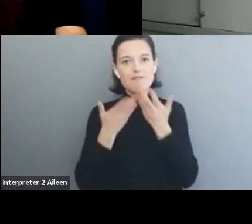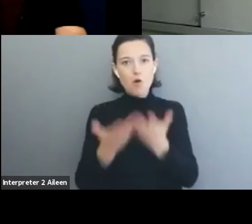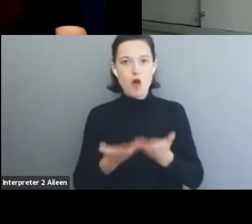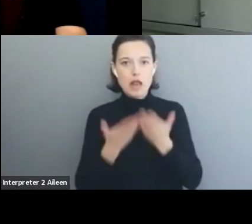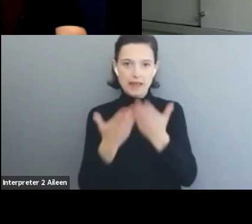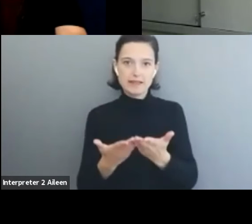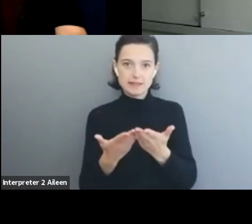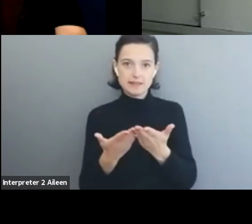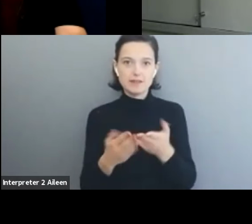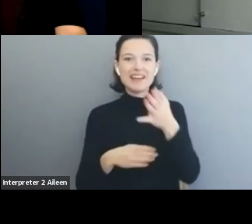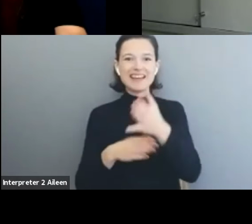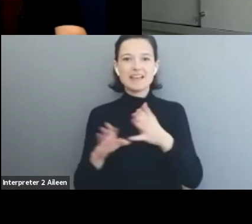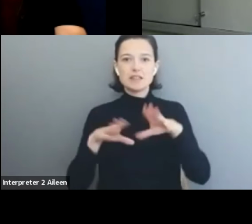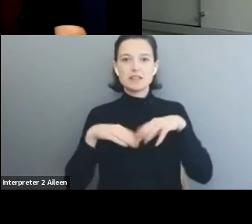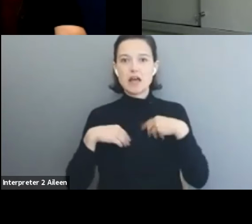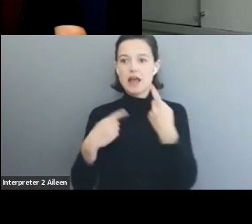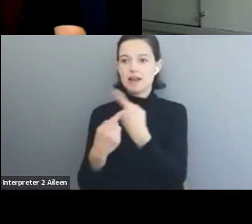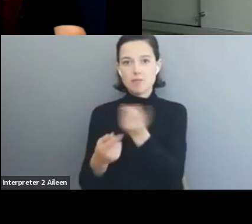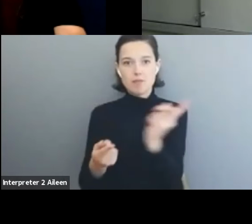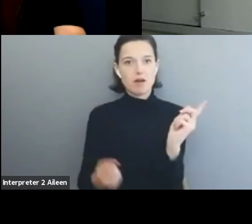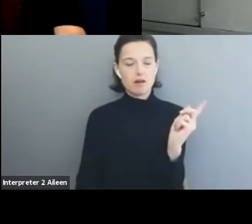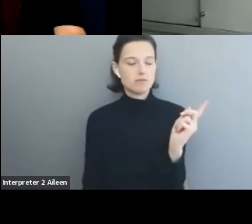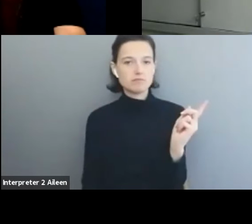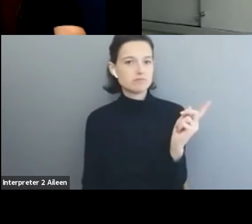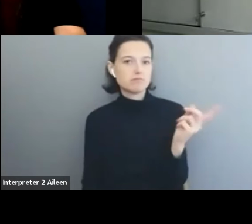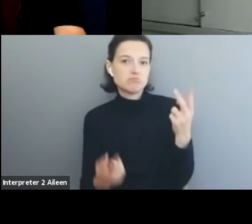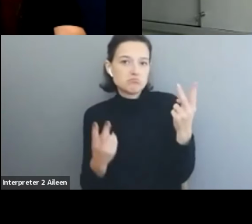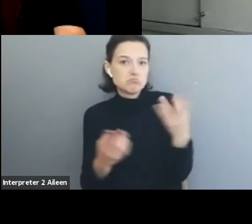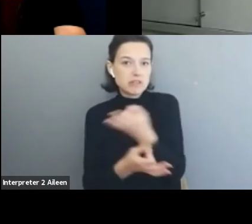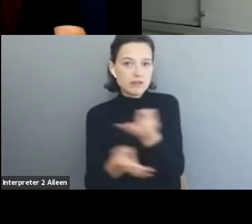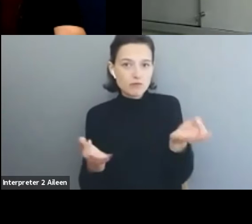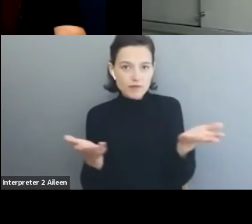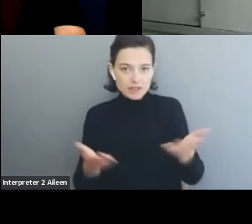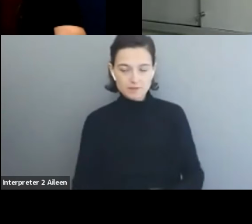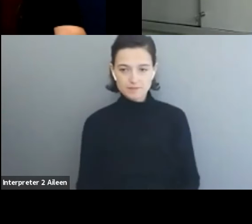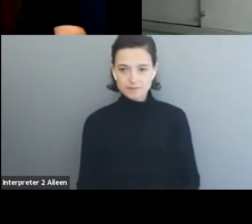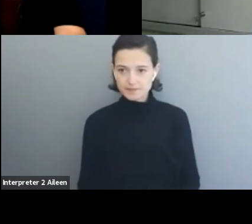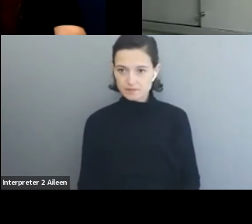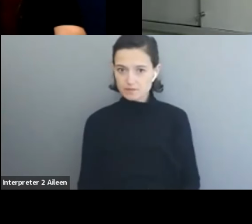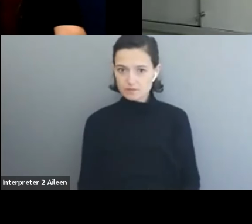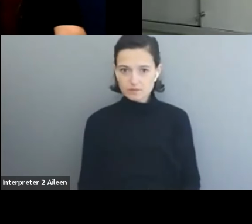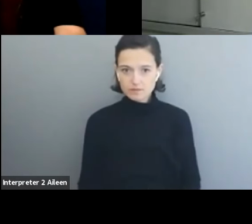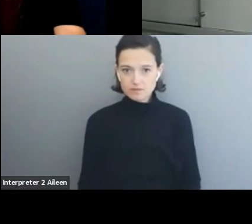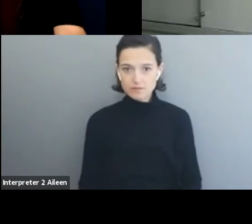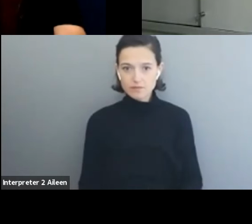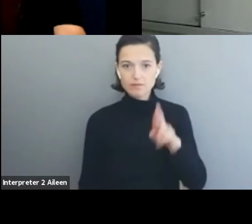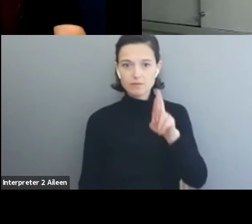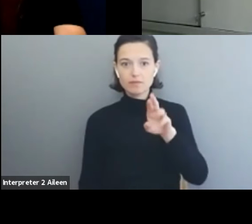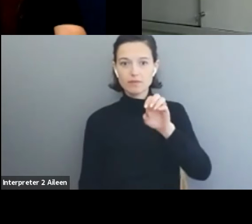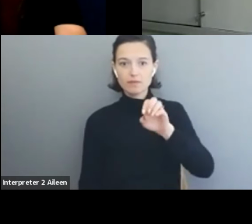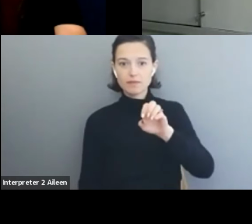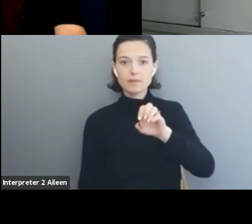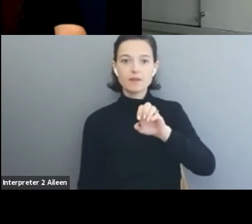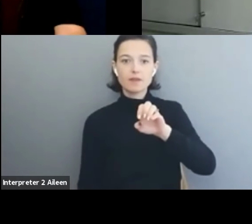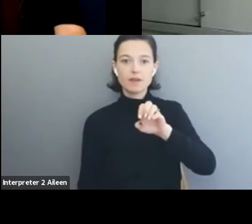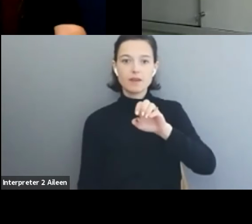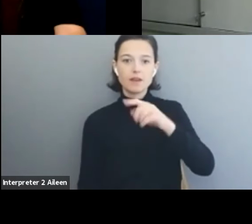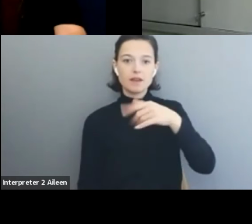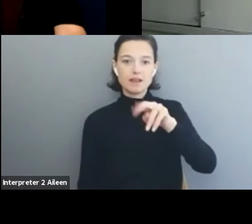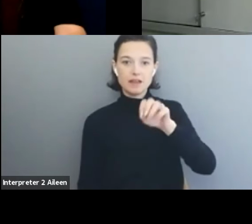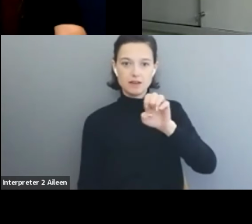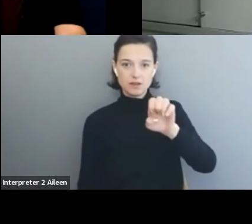was unseren Teilnehmern auf der Seele brennt. Ja, wir haben noch nicht so